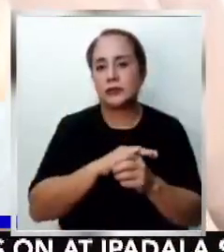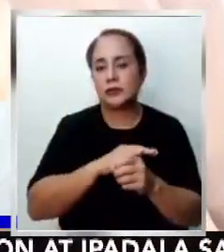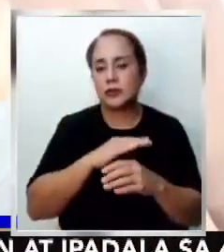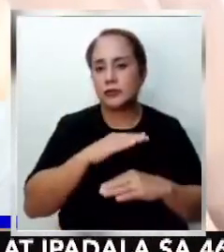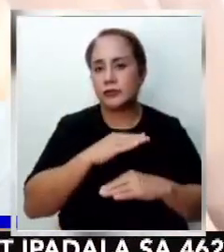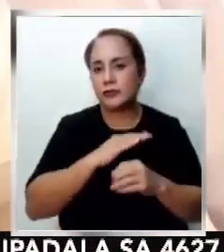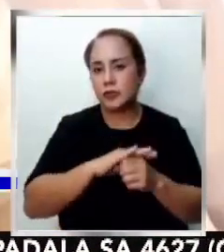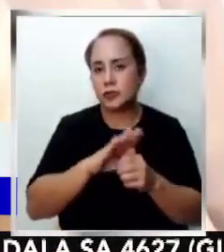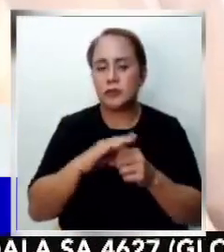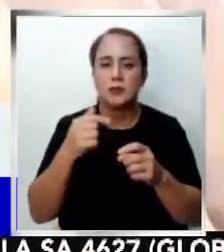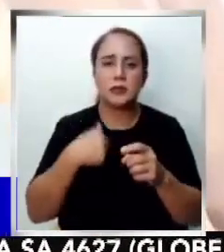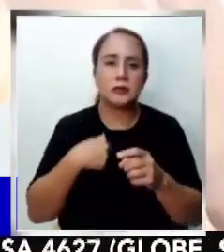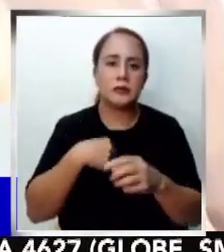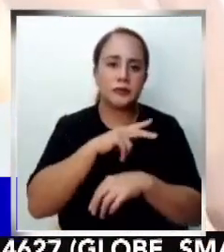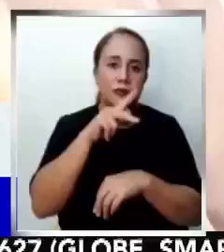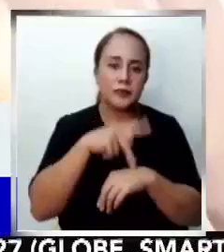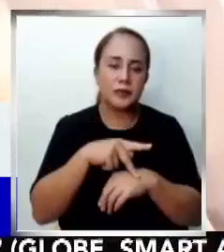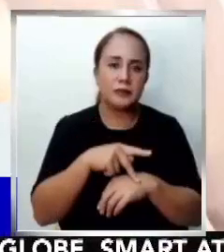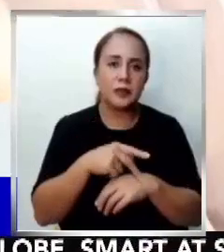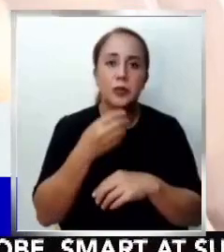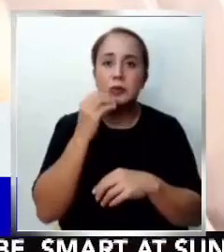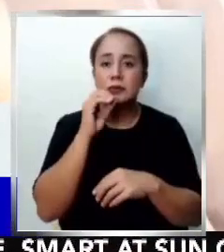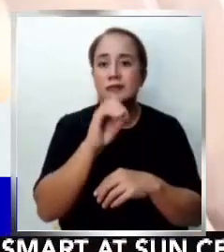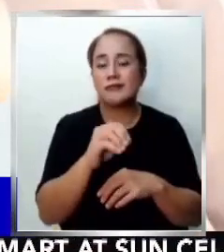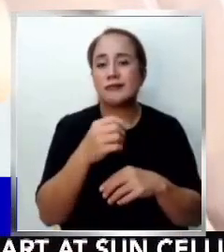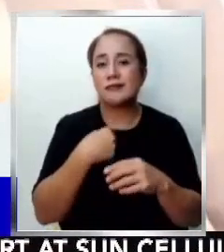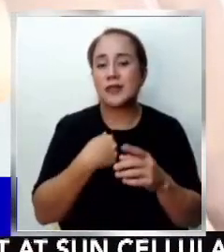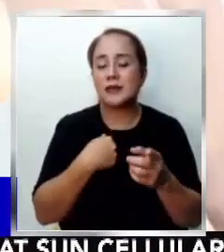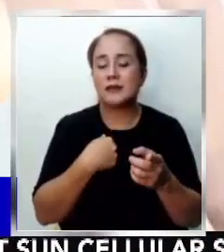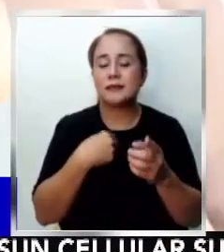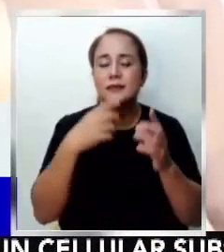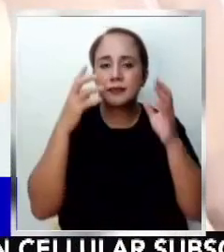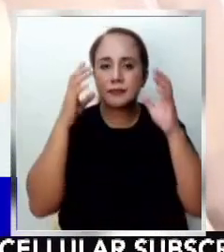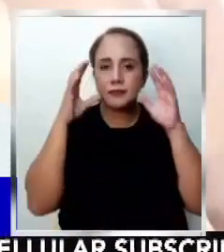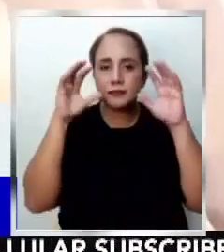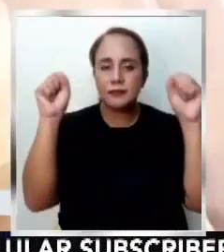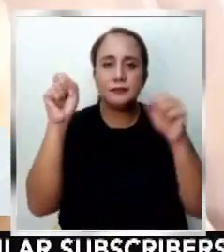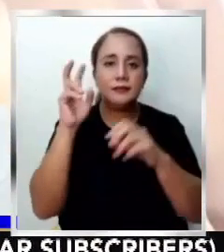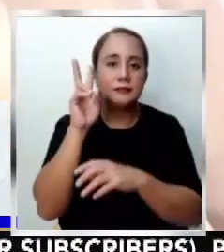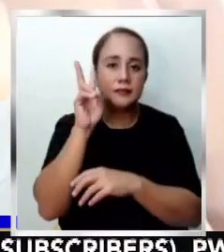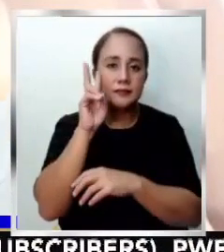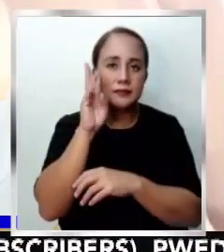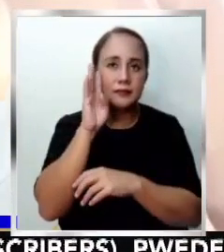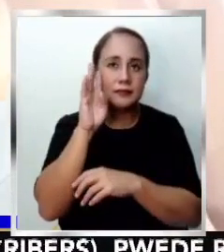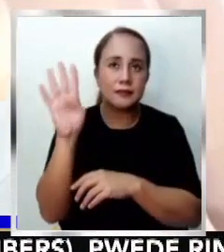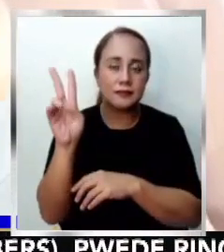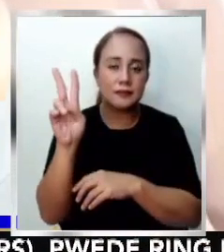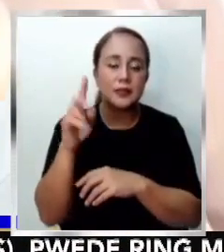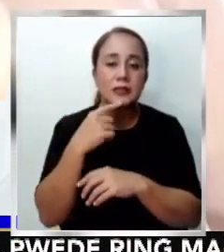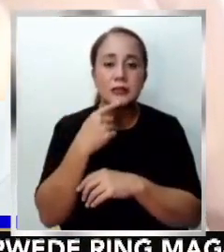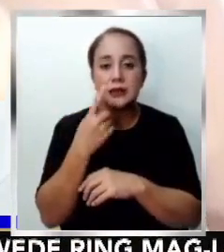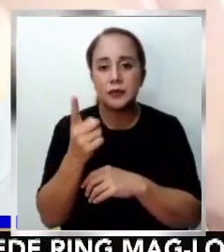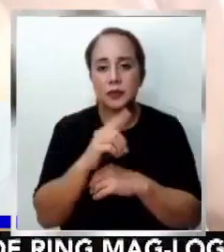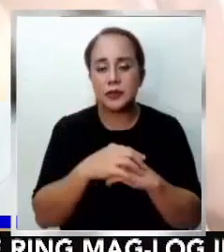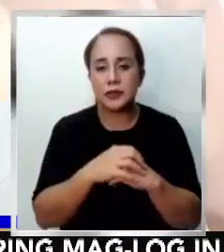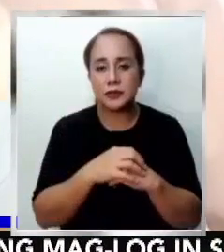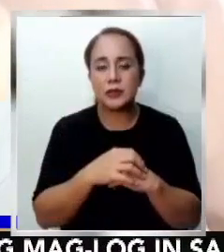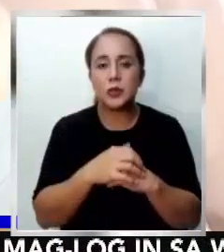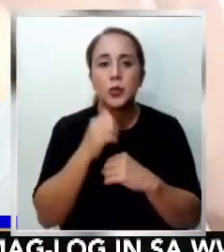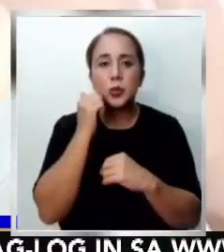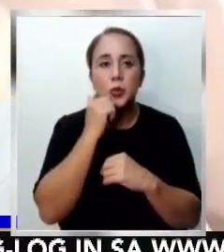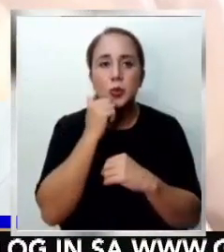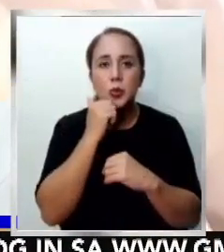of our President, Ferdinand Romualdez Marcos Jr. has always been when it comes